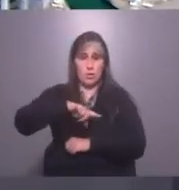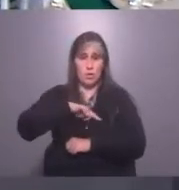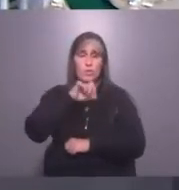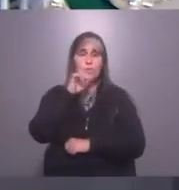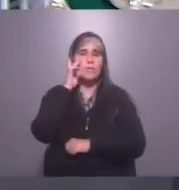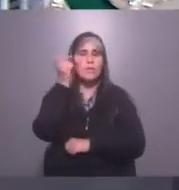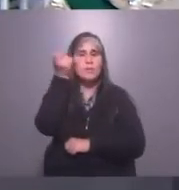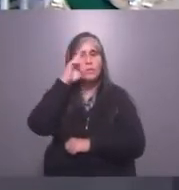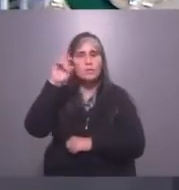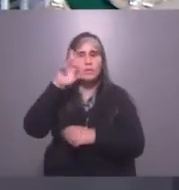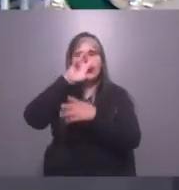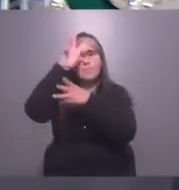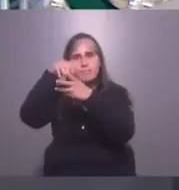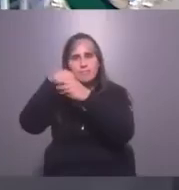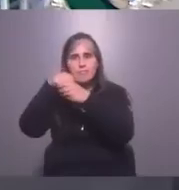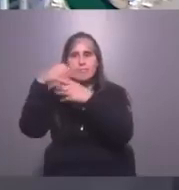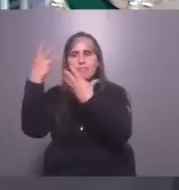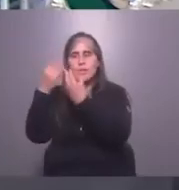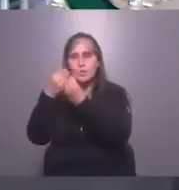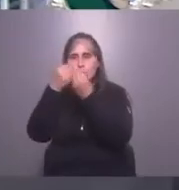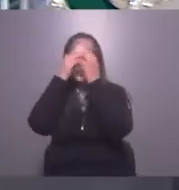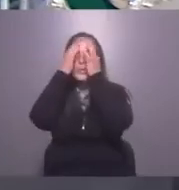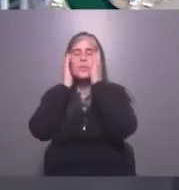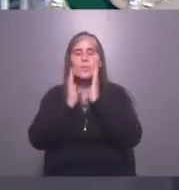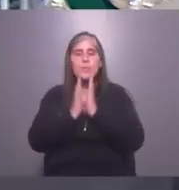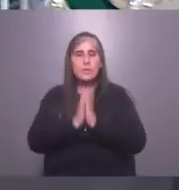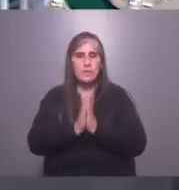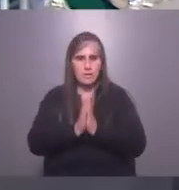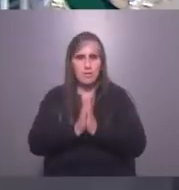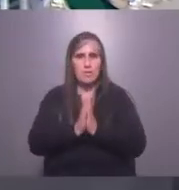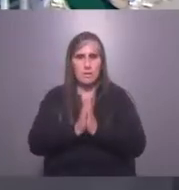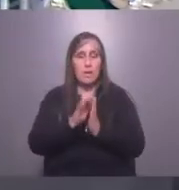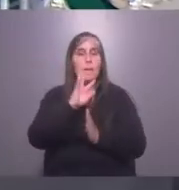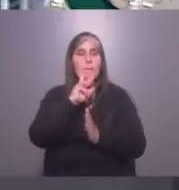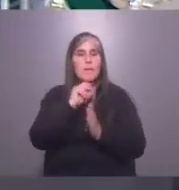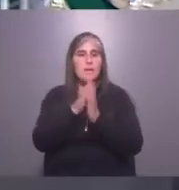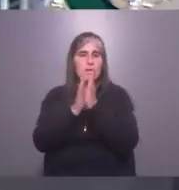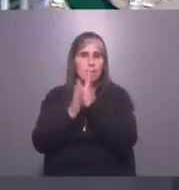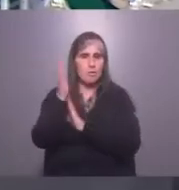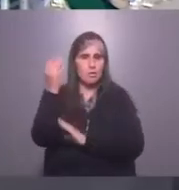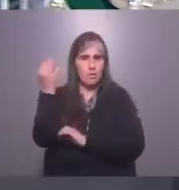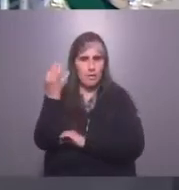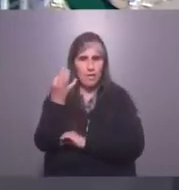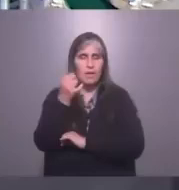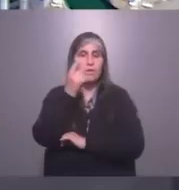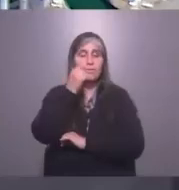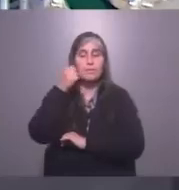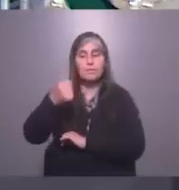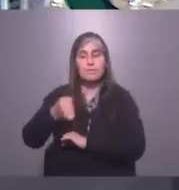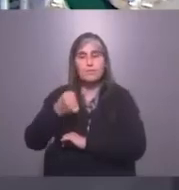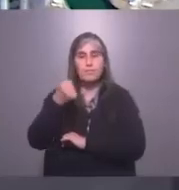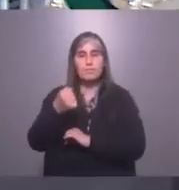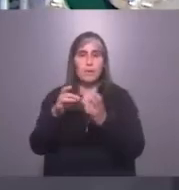vita eterna, insieme con la Beata Maria, Vergine e Madre di Dio, San Giuseppe suo